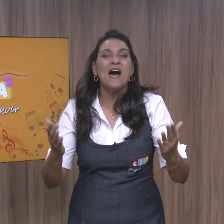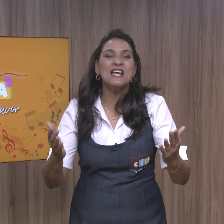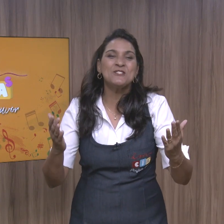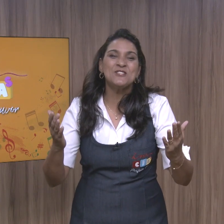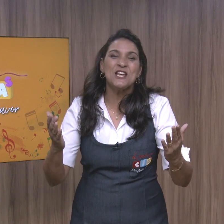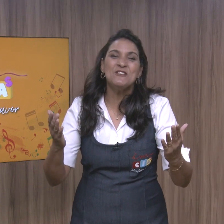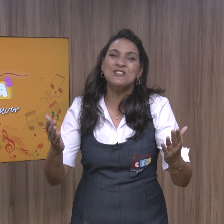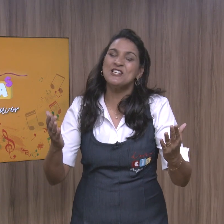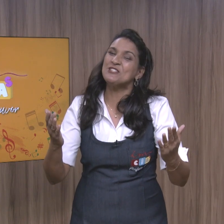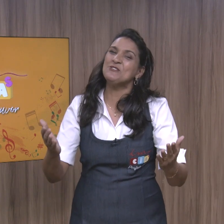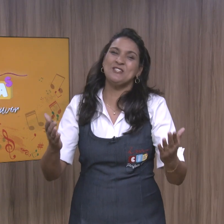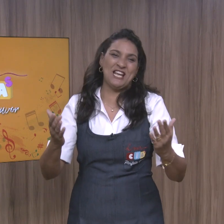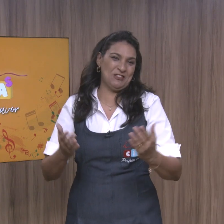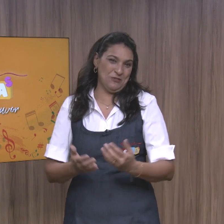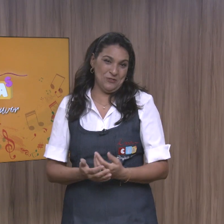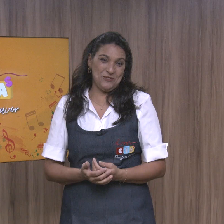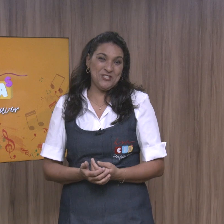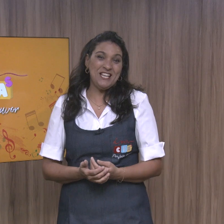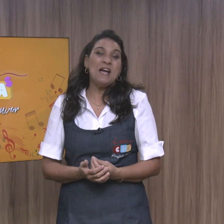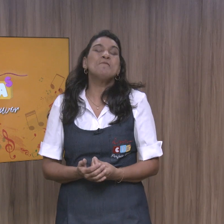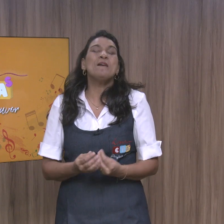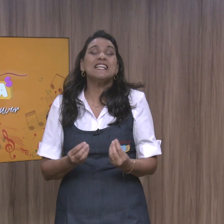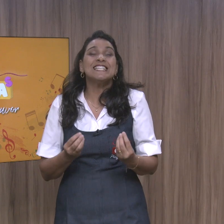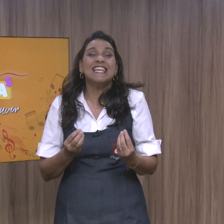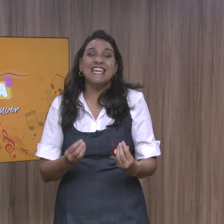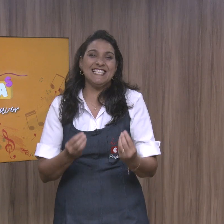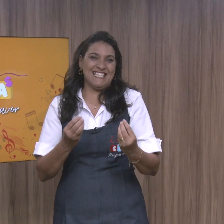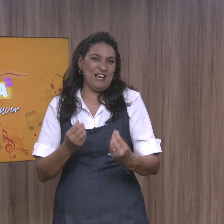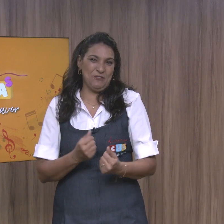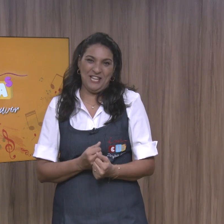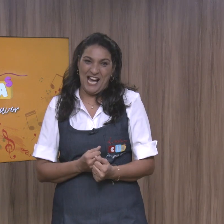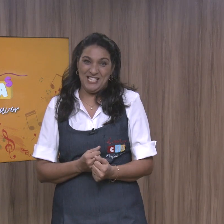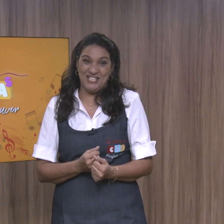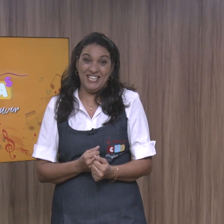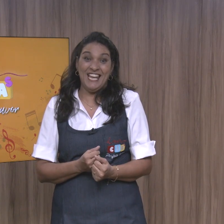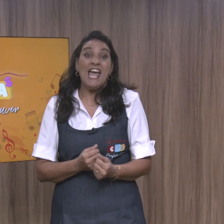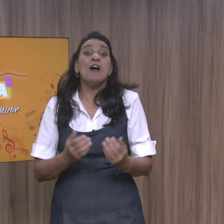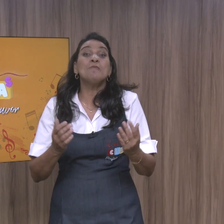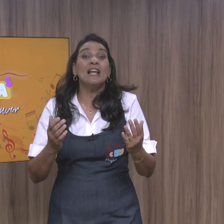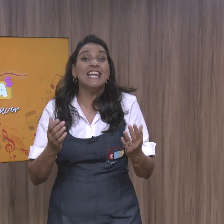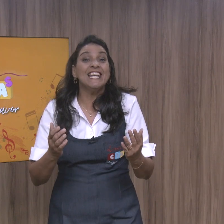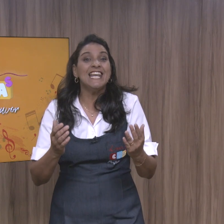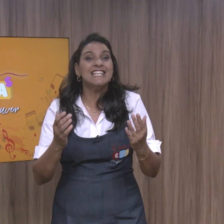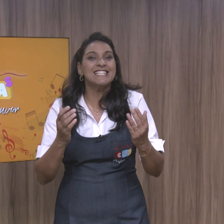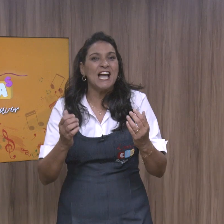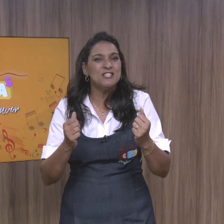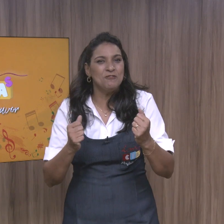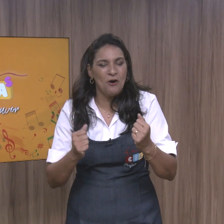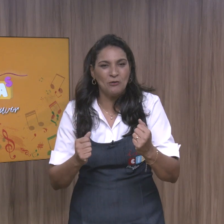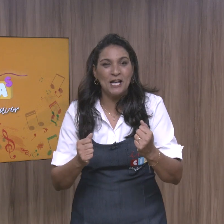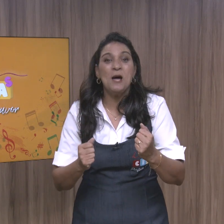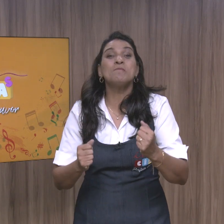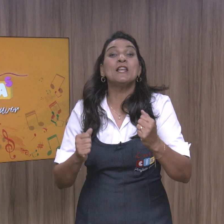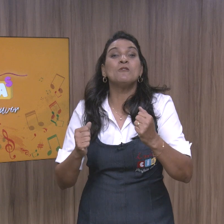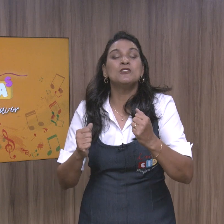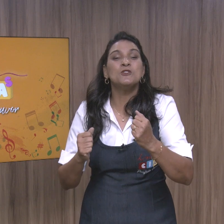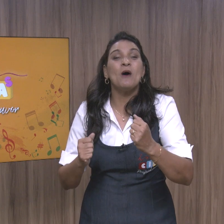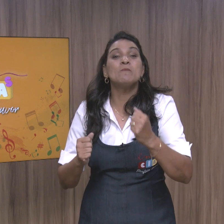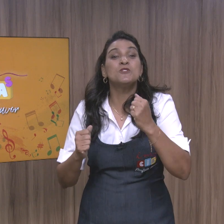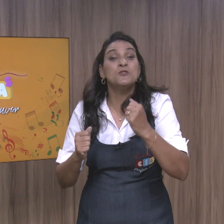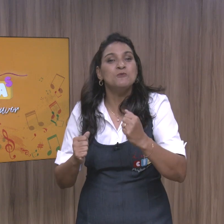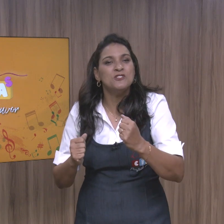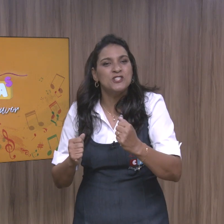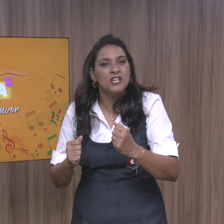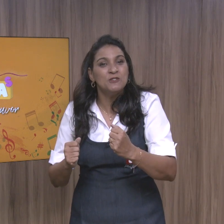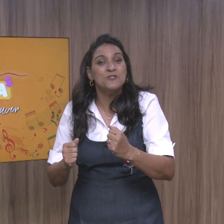Bonjour les classes, la paix du Seigneur Jésus à tous. Mais vous me manquez énormément. C'est une joie d'être à nouveau ici